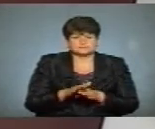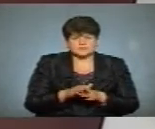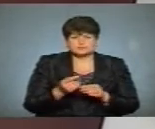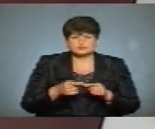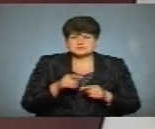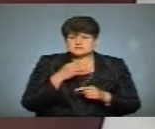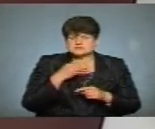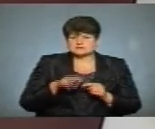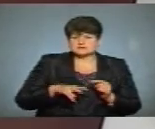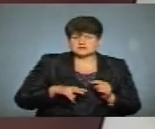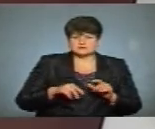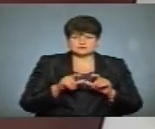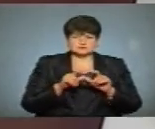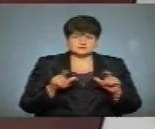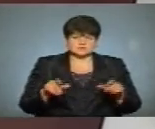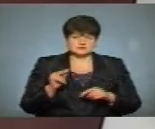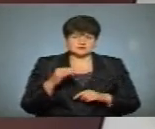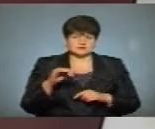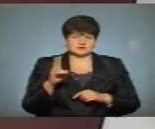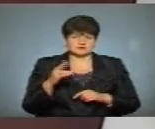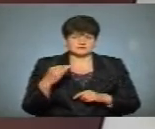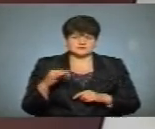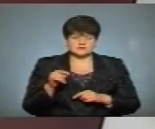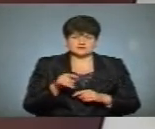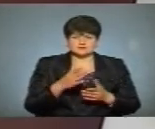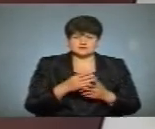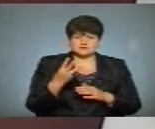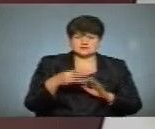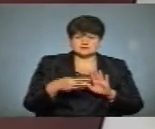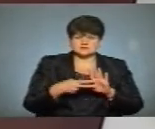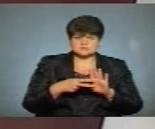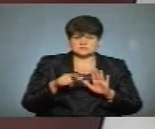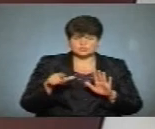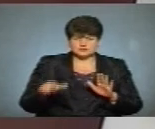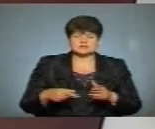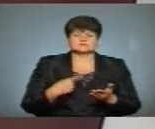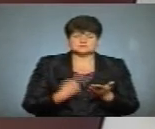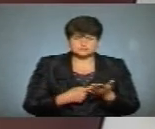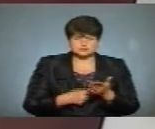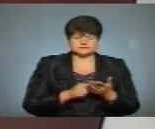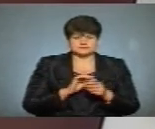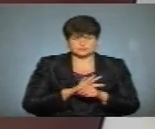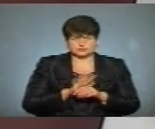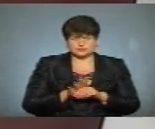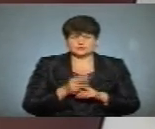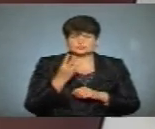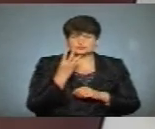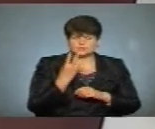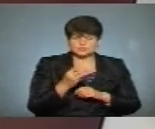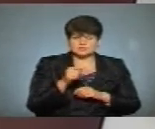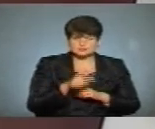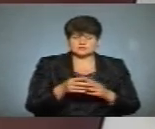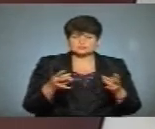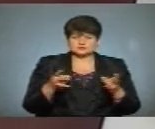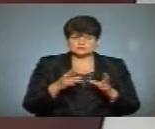директор медзакладу Ярослав Чайківський. За його словами, зараз там є 37 пацієнтів із підтвердженим коронавірусом. Троє з них